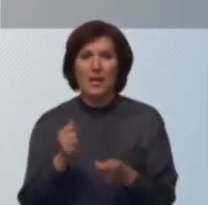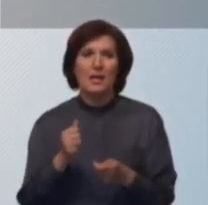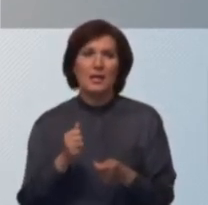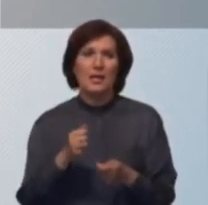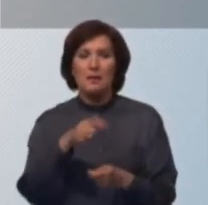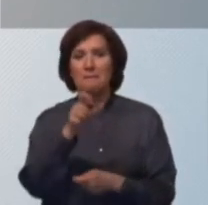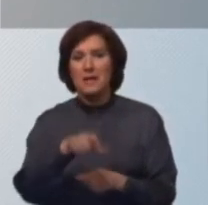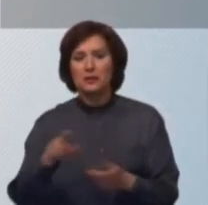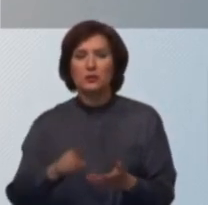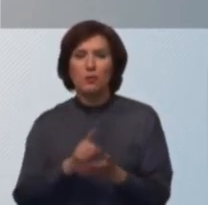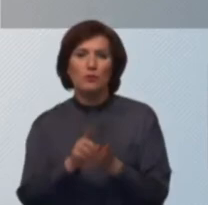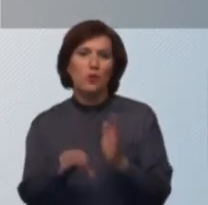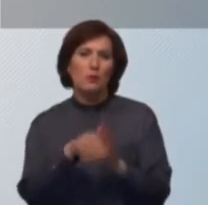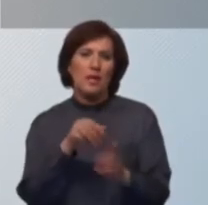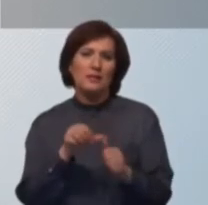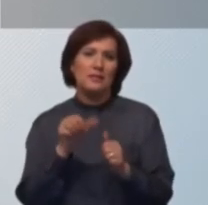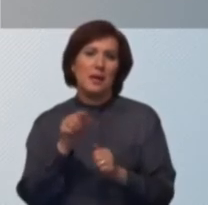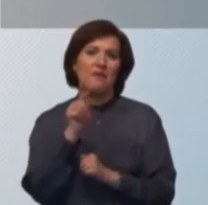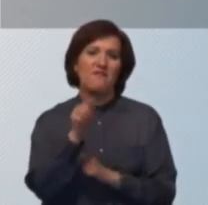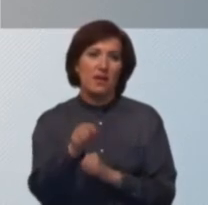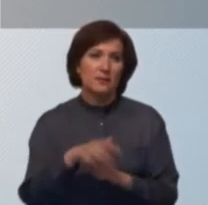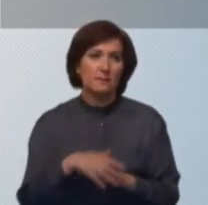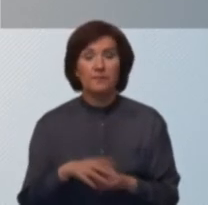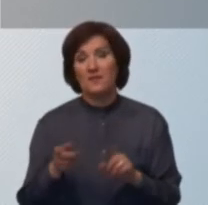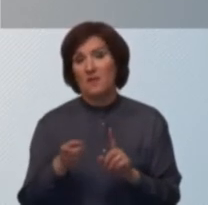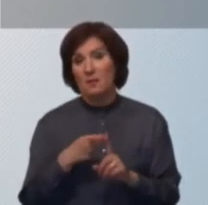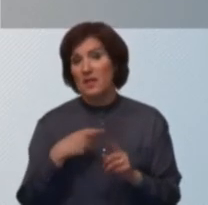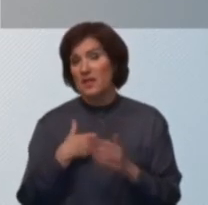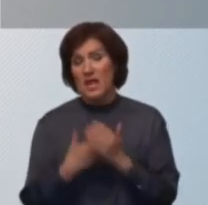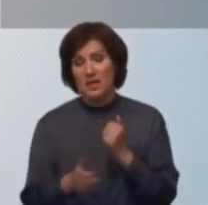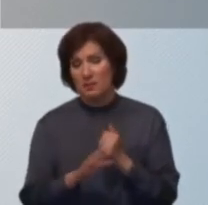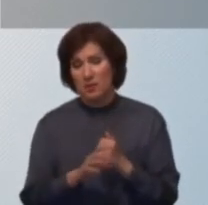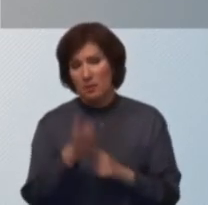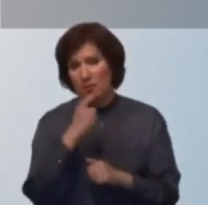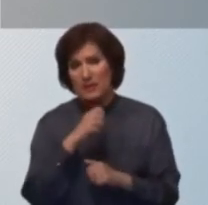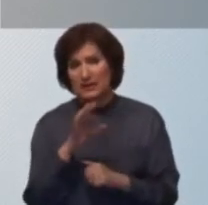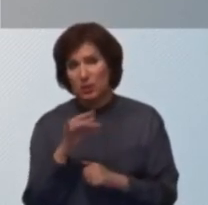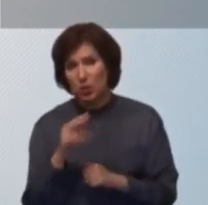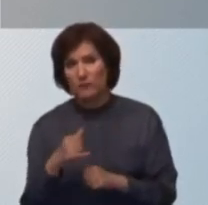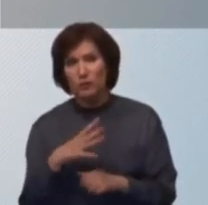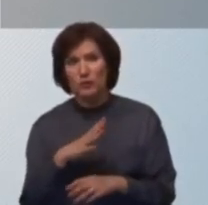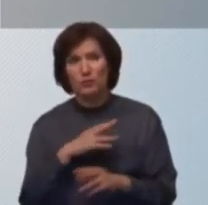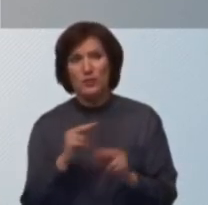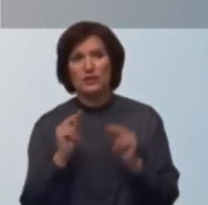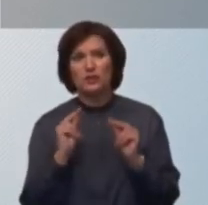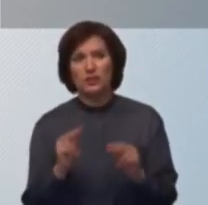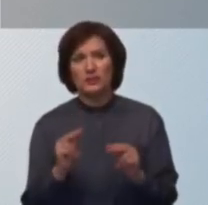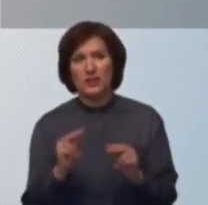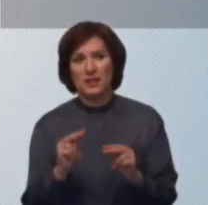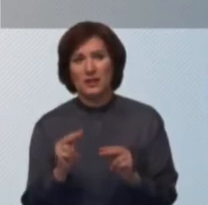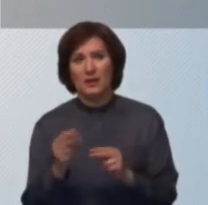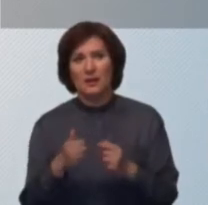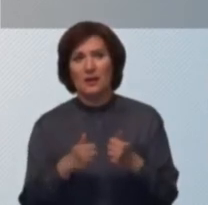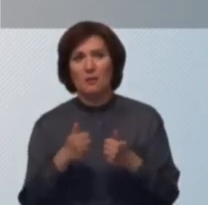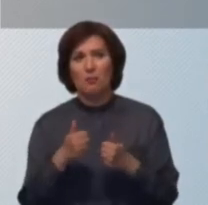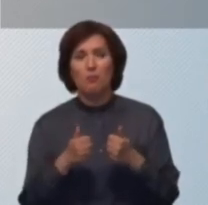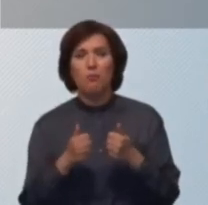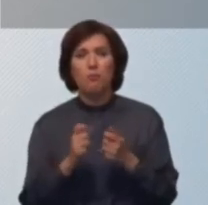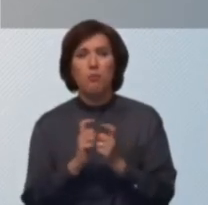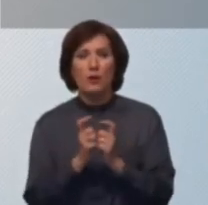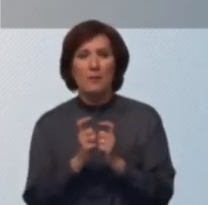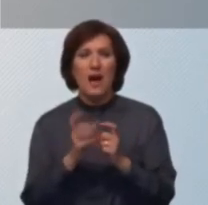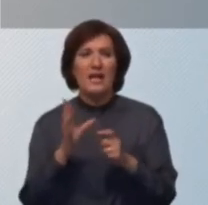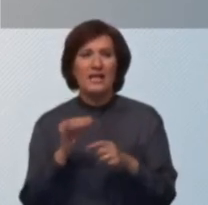мешканці повинні обрати саме вас? По-перше, я не проігрував пану Санкевичу. У нас була чесна боротьба і розділяла нас